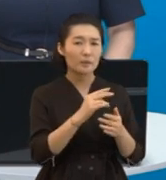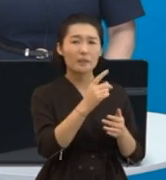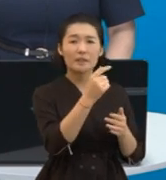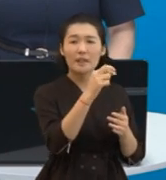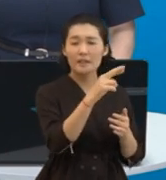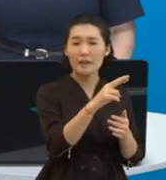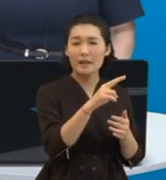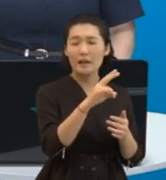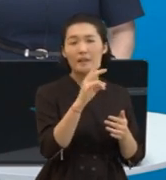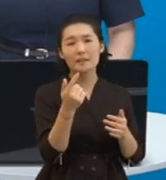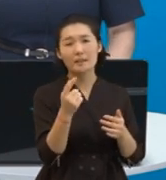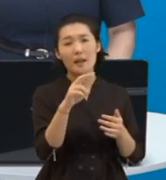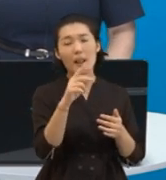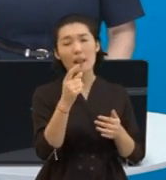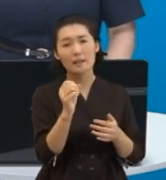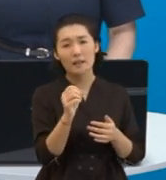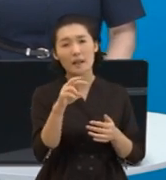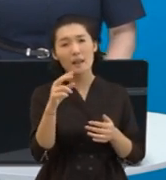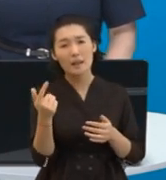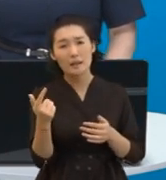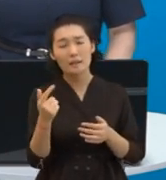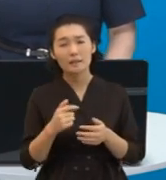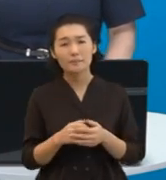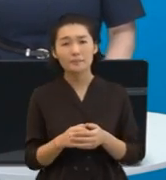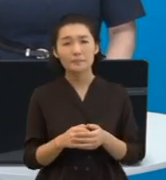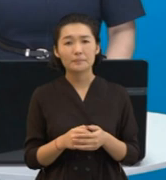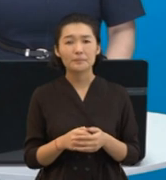ли и услышали